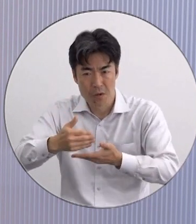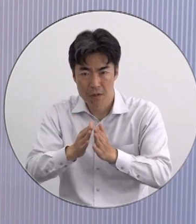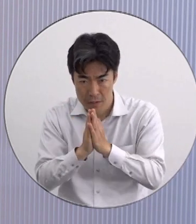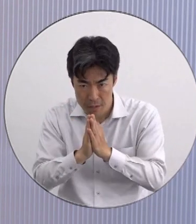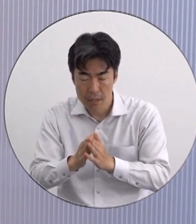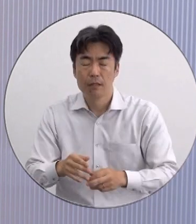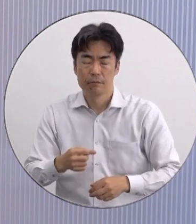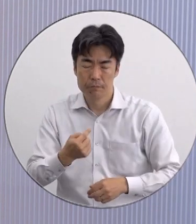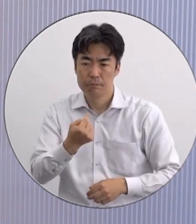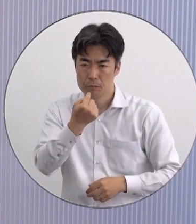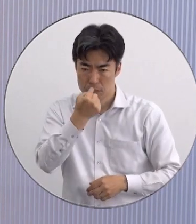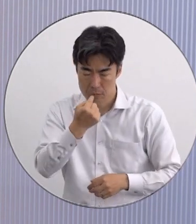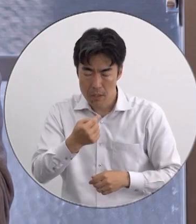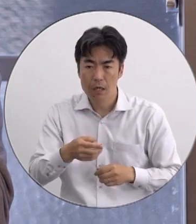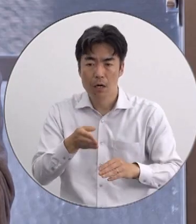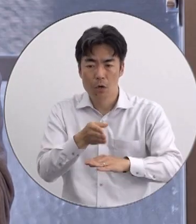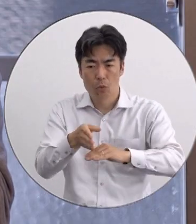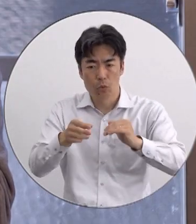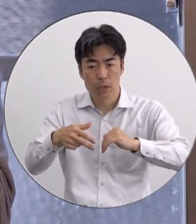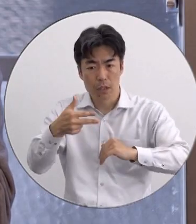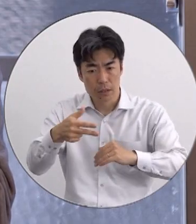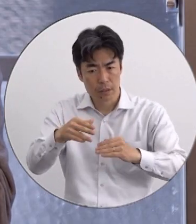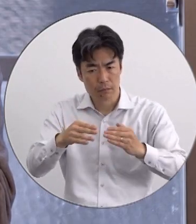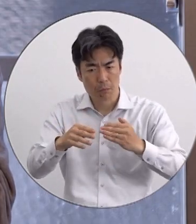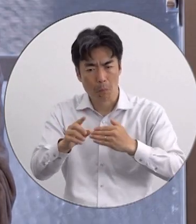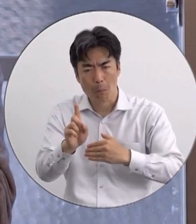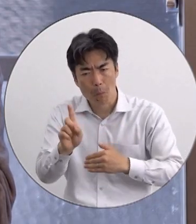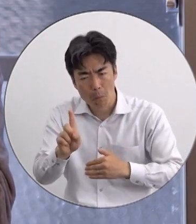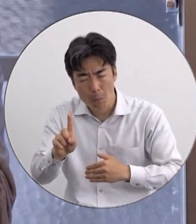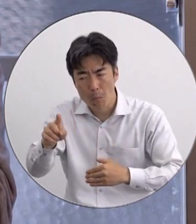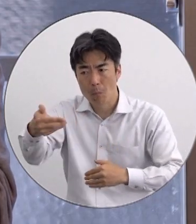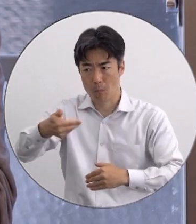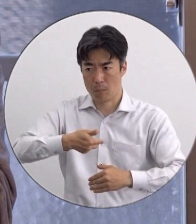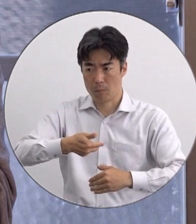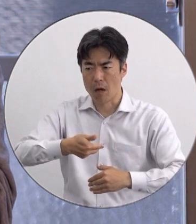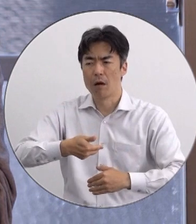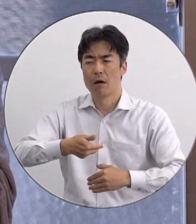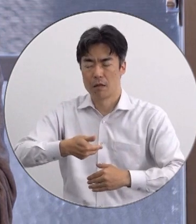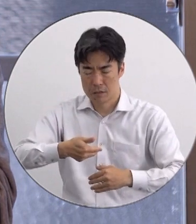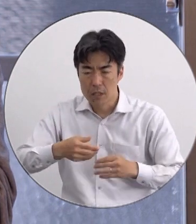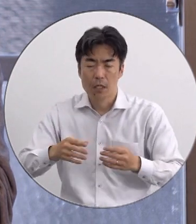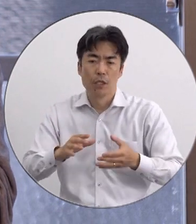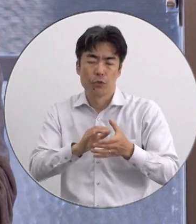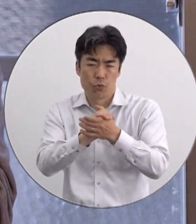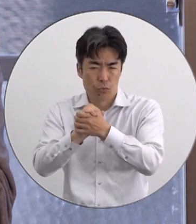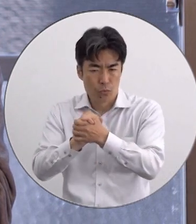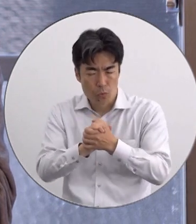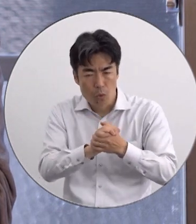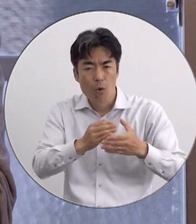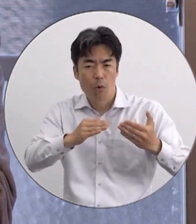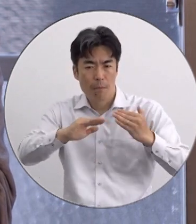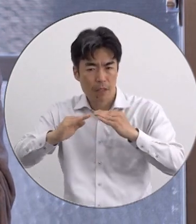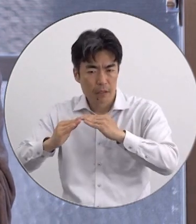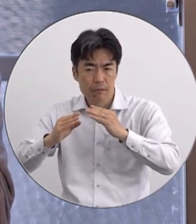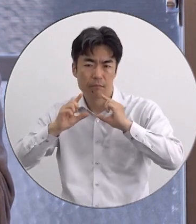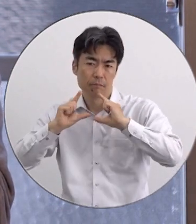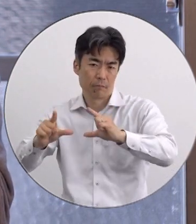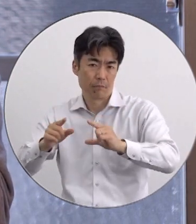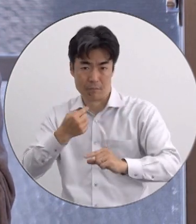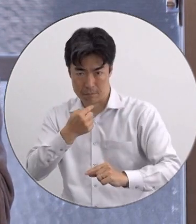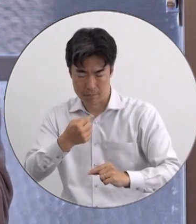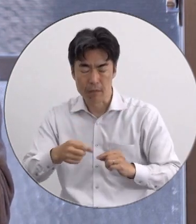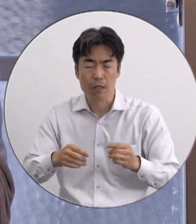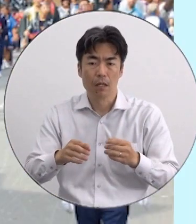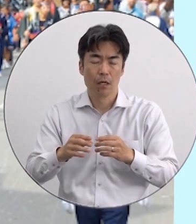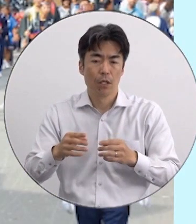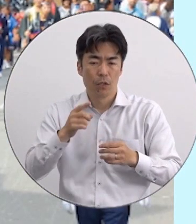お聞かせいただけますか。 僕はその越谷ってどんな街って聞かれた時に、融合する街だと思っていま